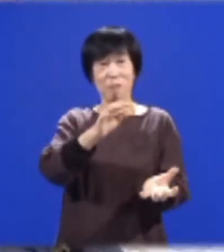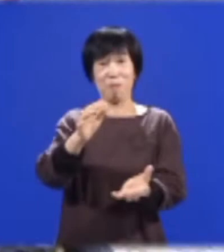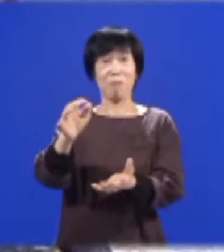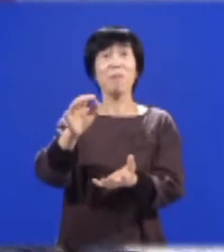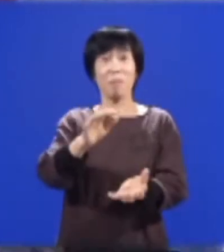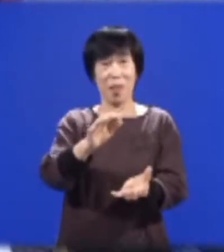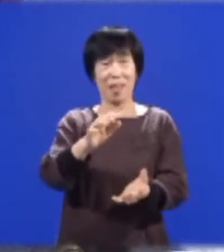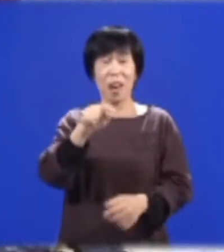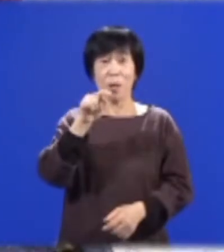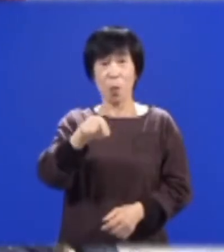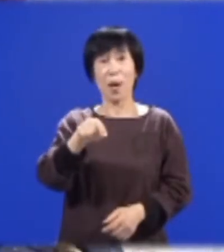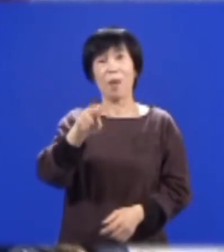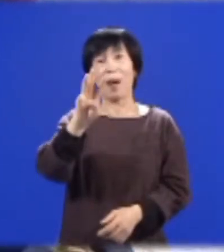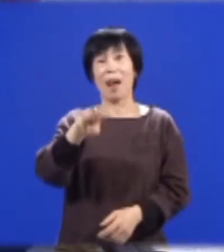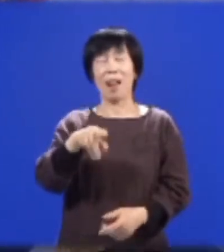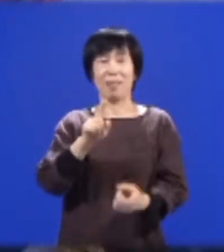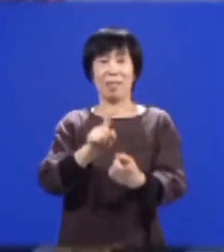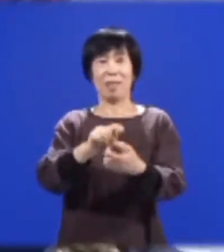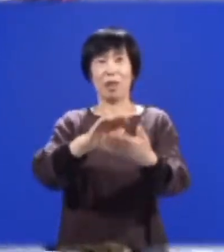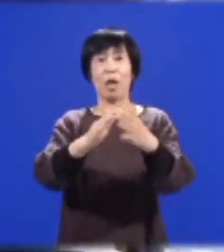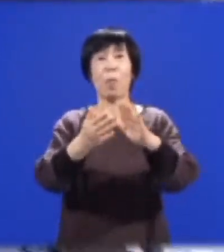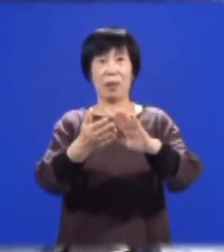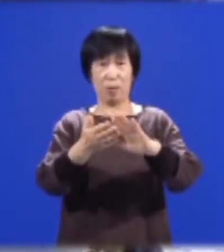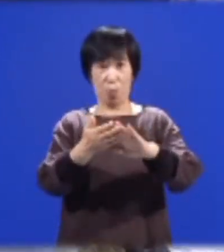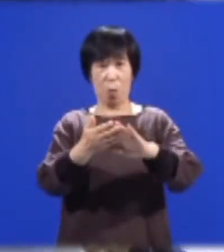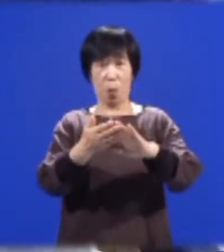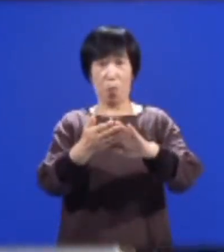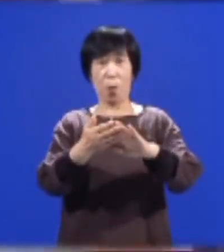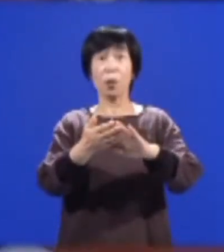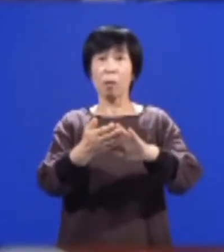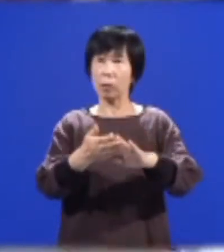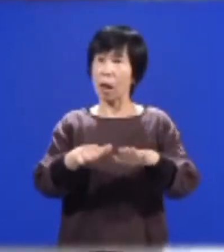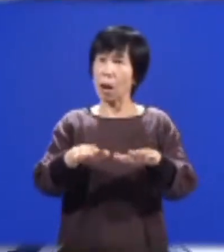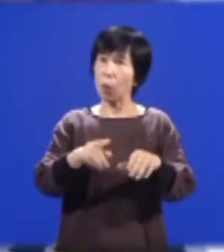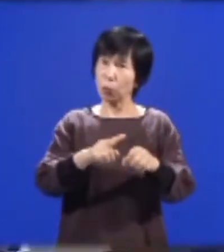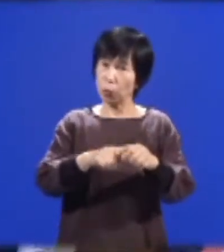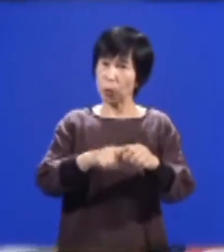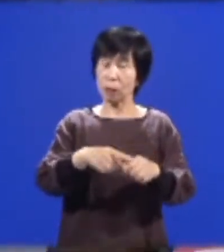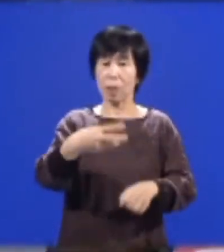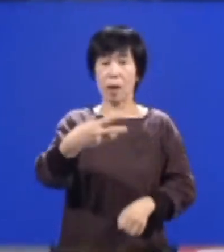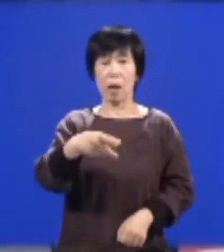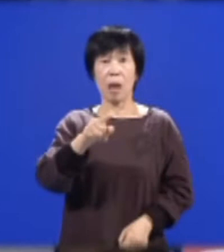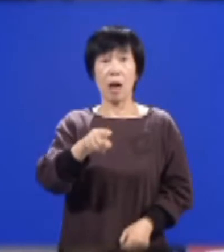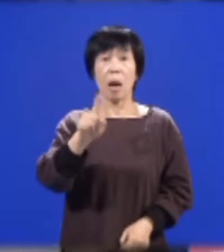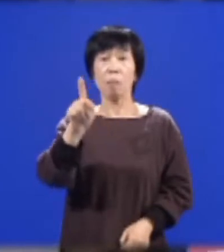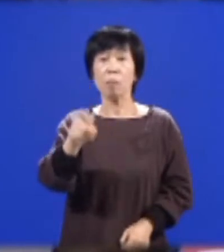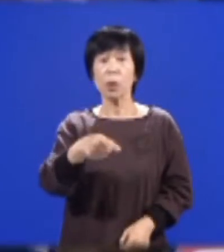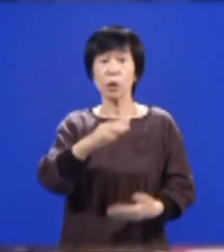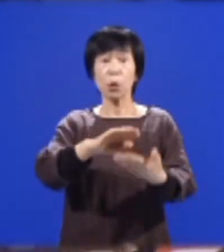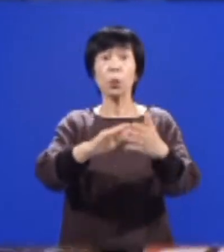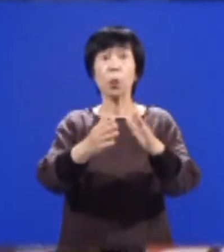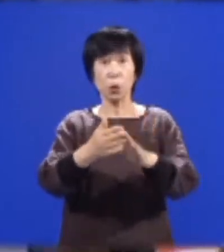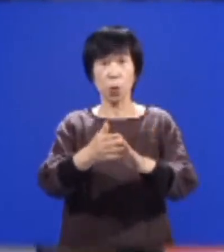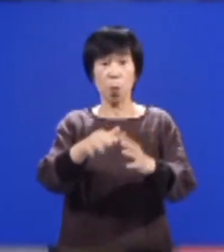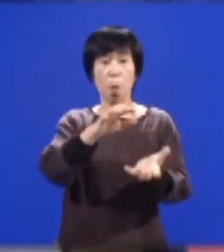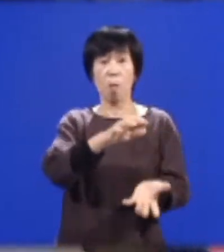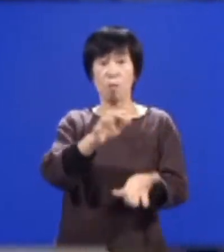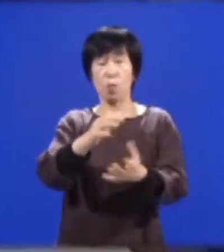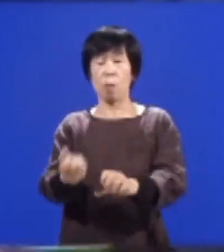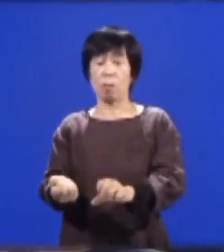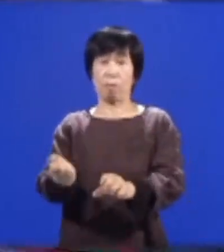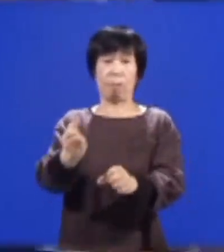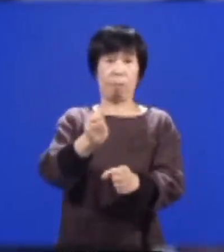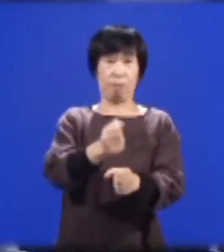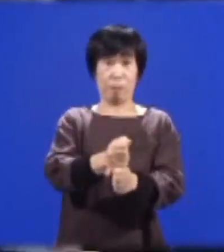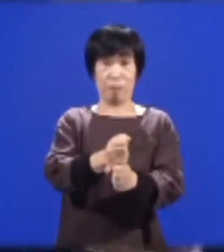の河合町というところの獅子舞もやってますし、今年は御園町がですね獅子舞を復活しました